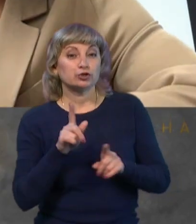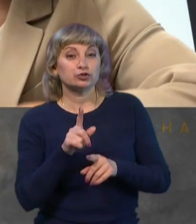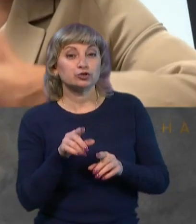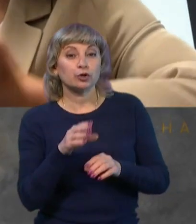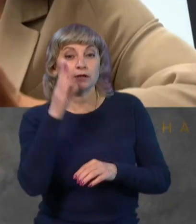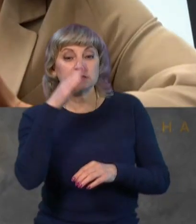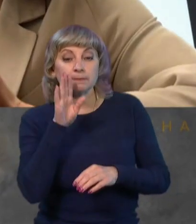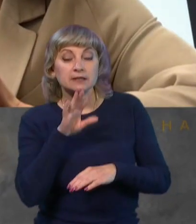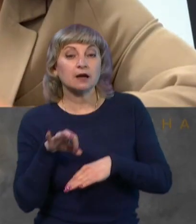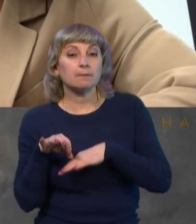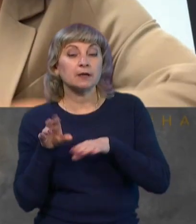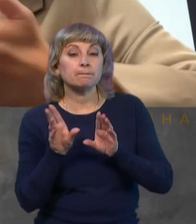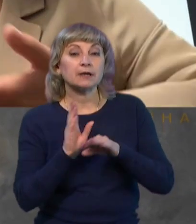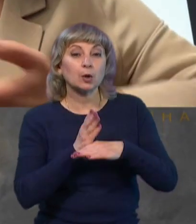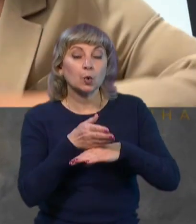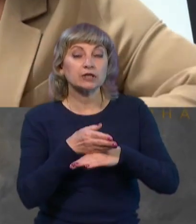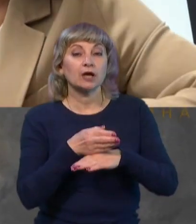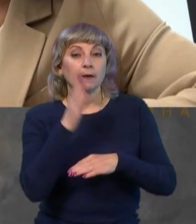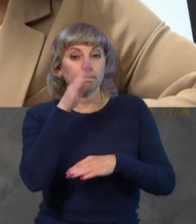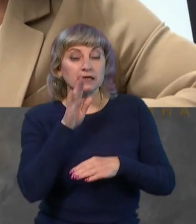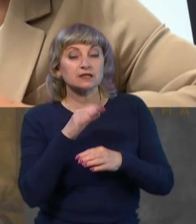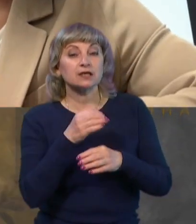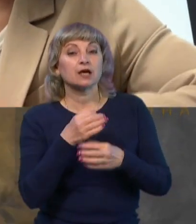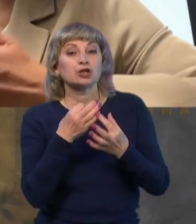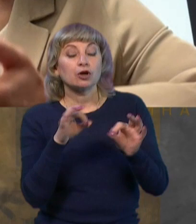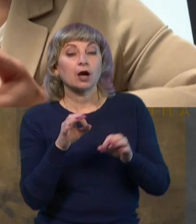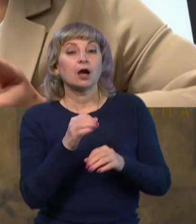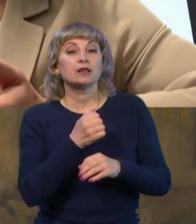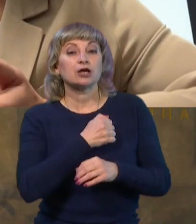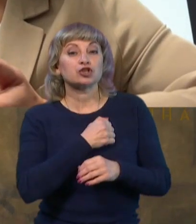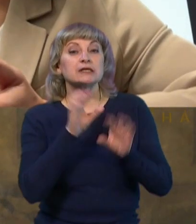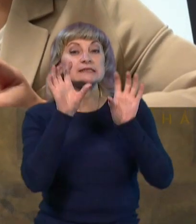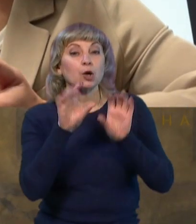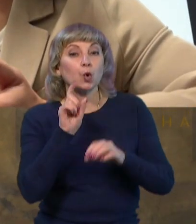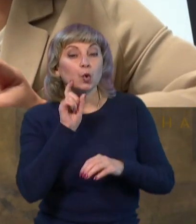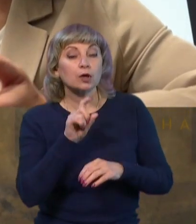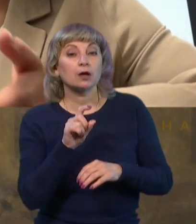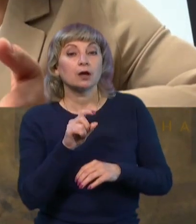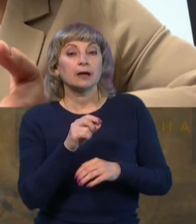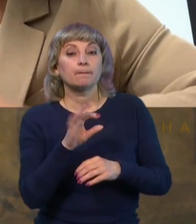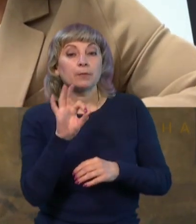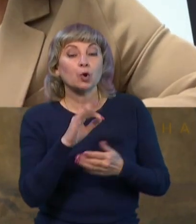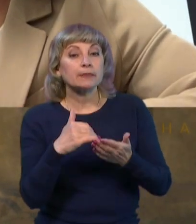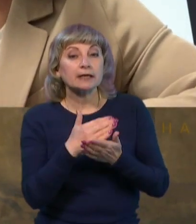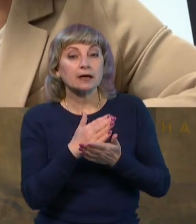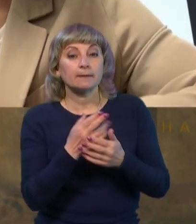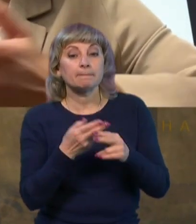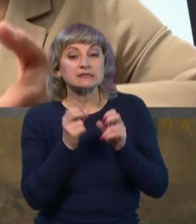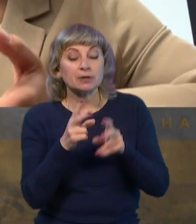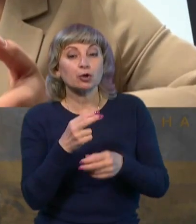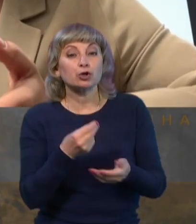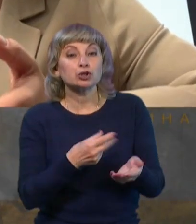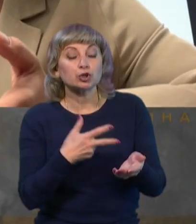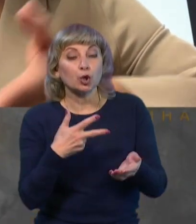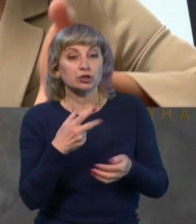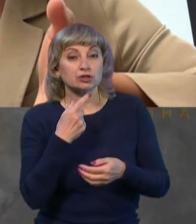батьками приходять, що батьки їм дозволяють, але, на жаль, відповідно до закону України про якість та безпеку донорської крові,